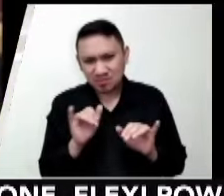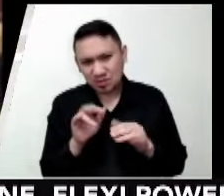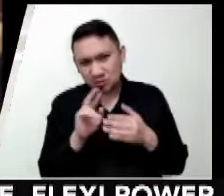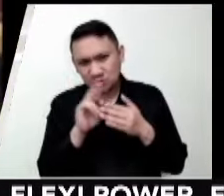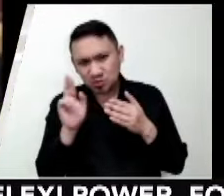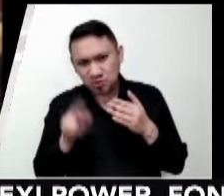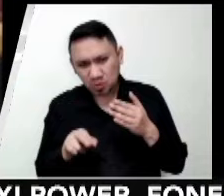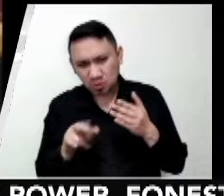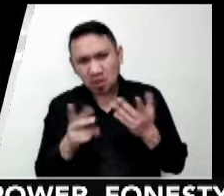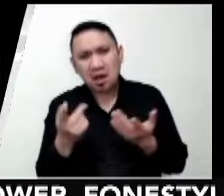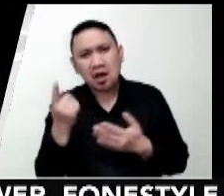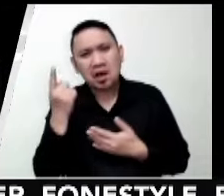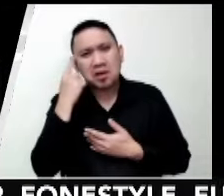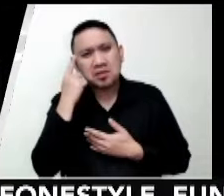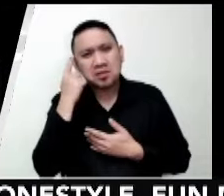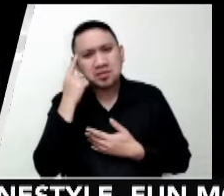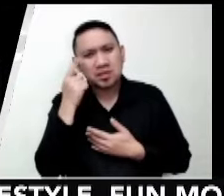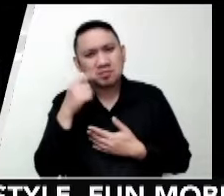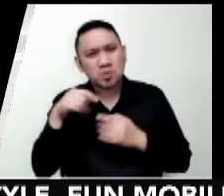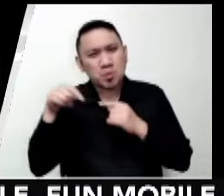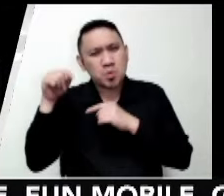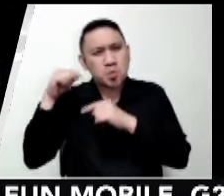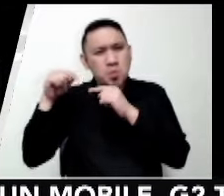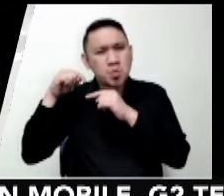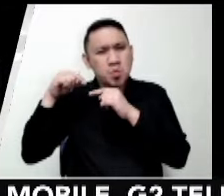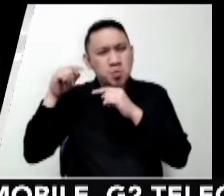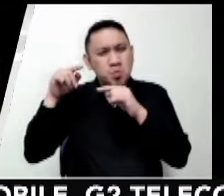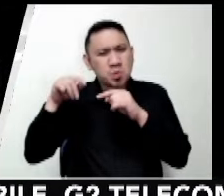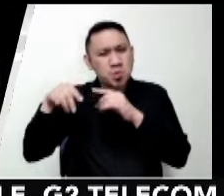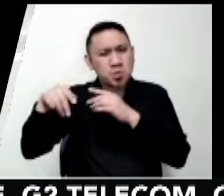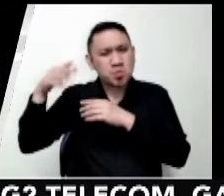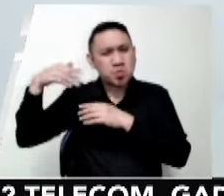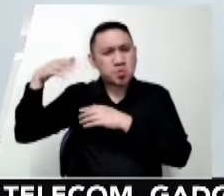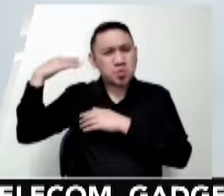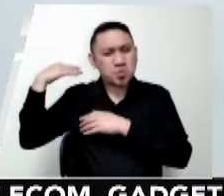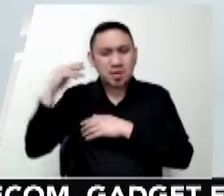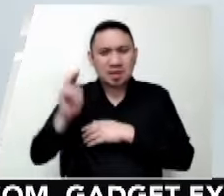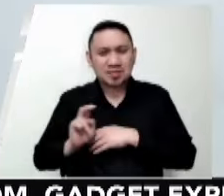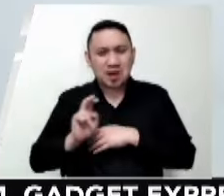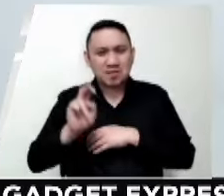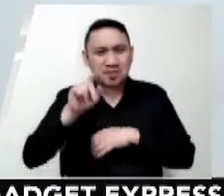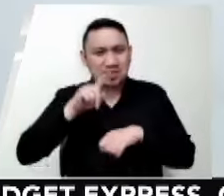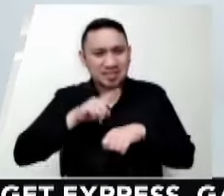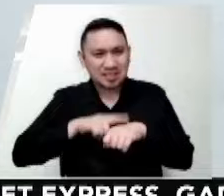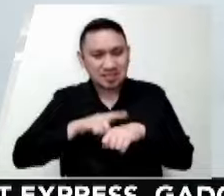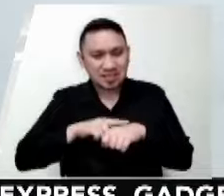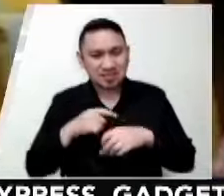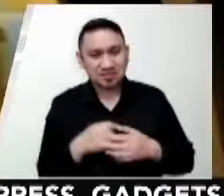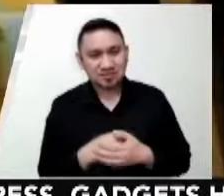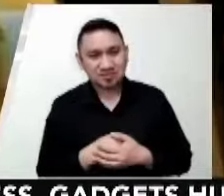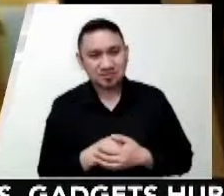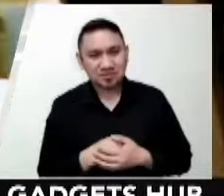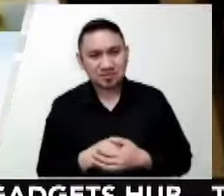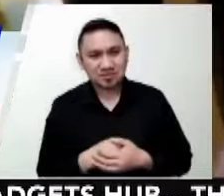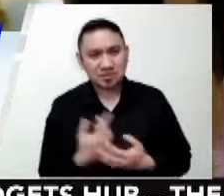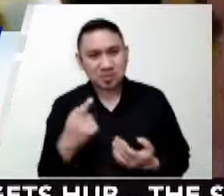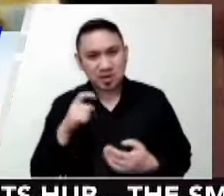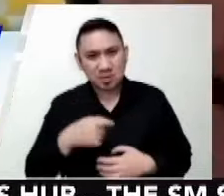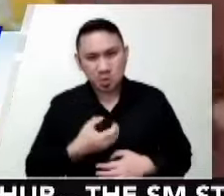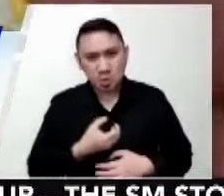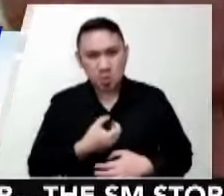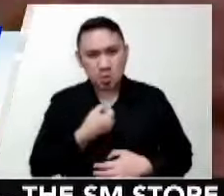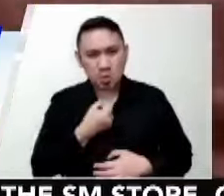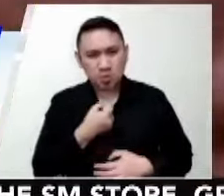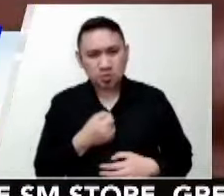Sharain, nag-time travel siya nung kinuhanan siya ng litrato. You'll have to sit still and hold your pose for 6 seconds. Makikita mo papasok niya